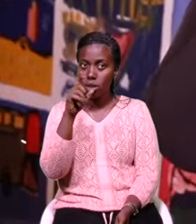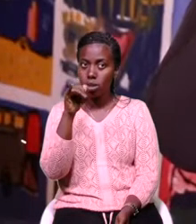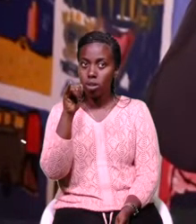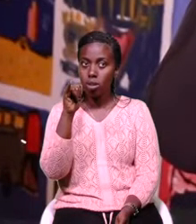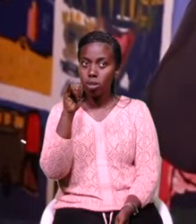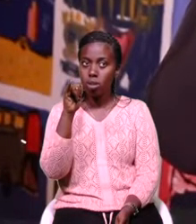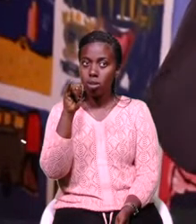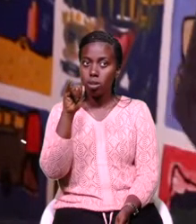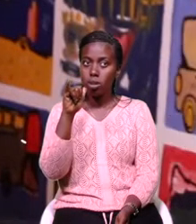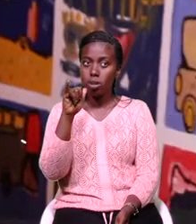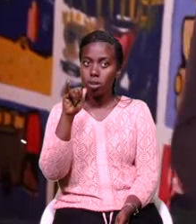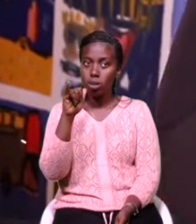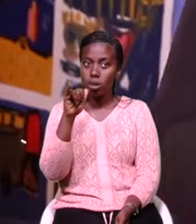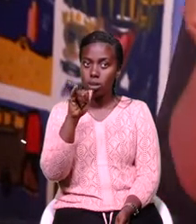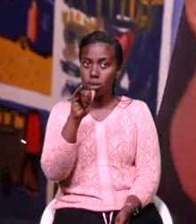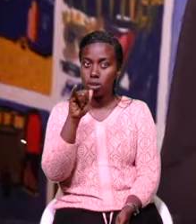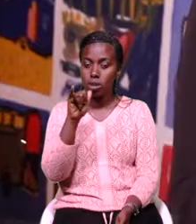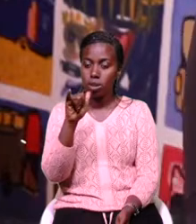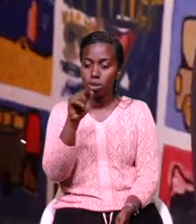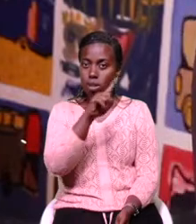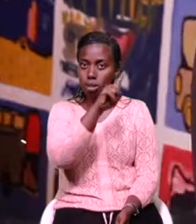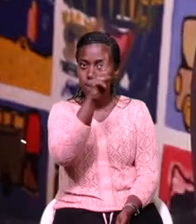Y, Z,